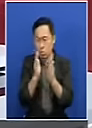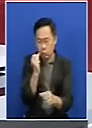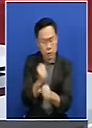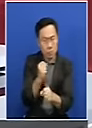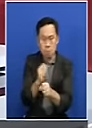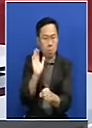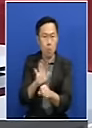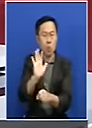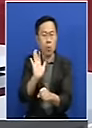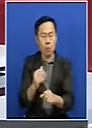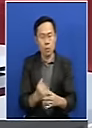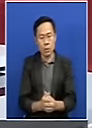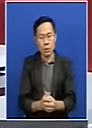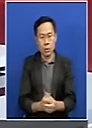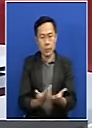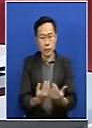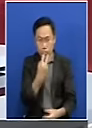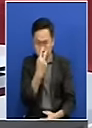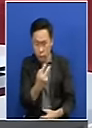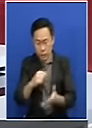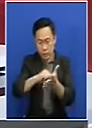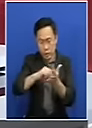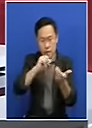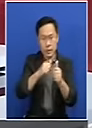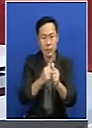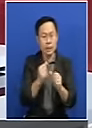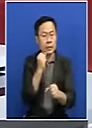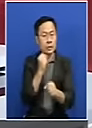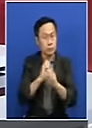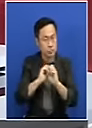ริงค่ะแล้วก็เป็นที่จับตาด้วยนะคะว่าการแก้ไขปัญหาตรงนี้จะทำได้จริงแค่ไหนค่ะ